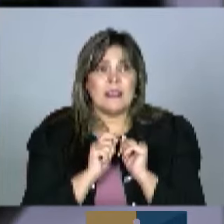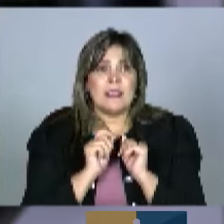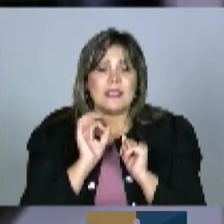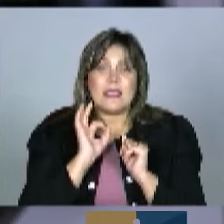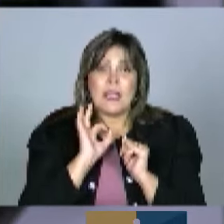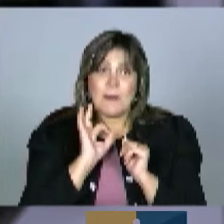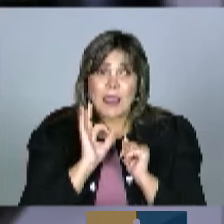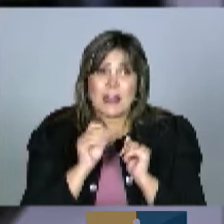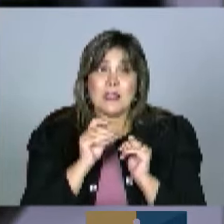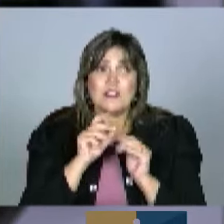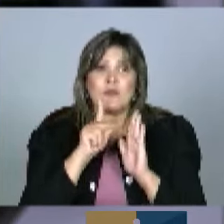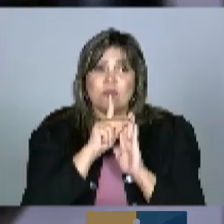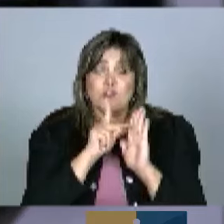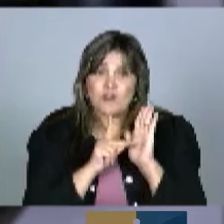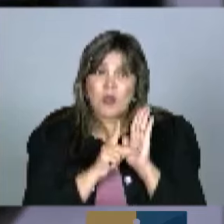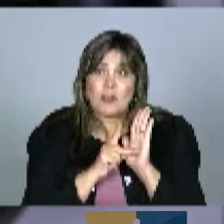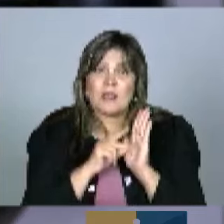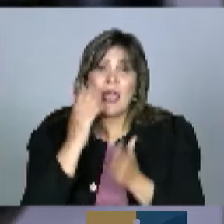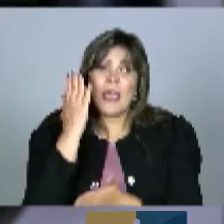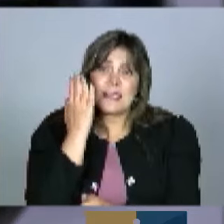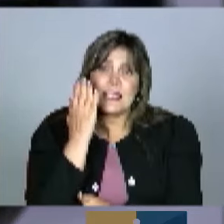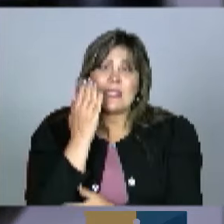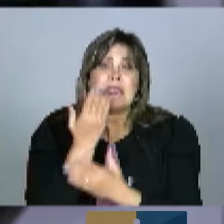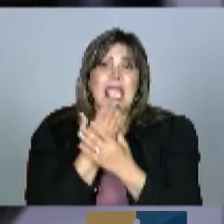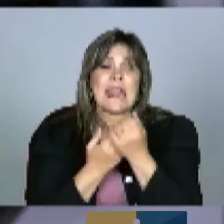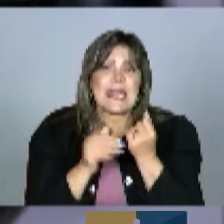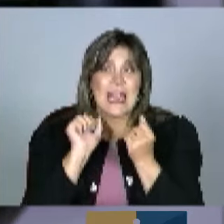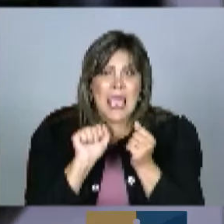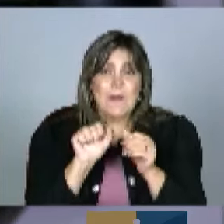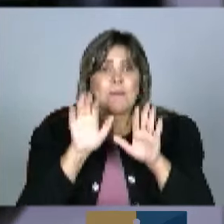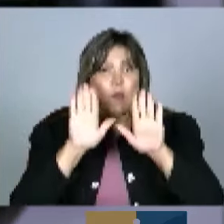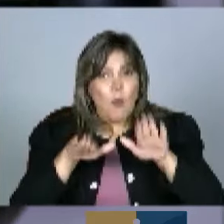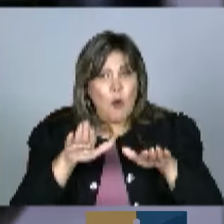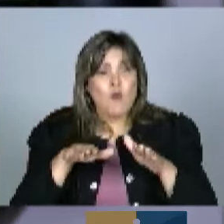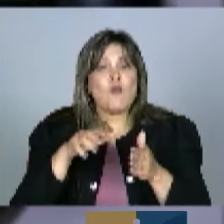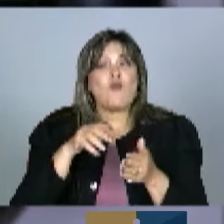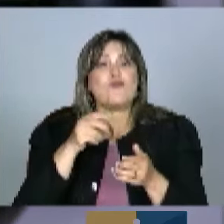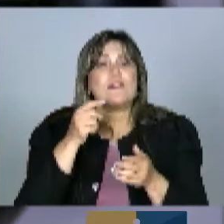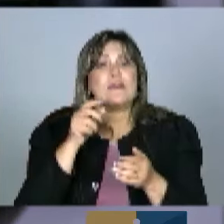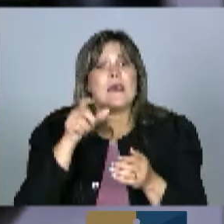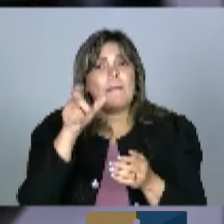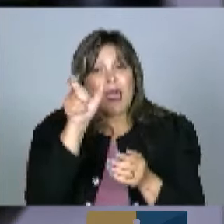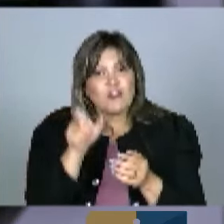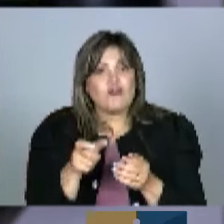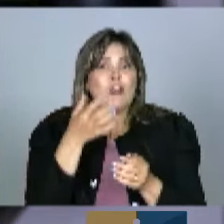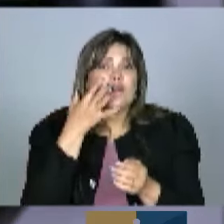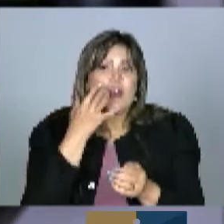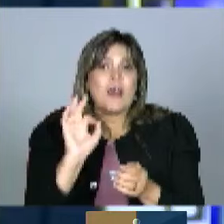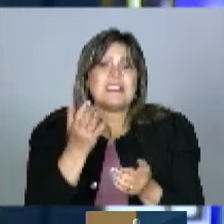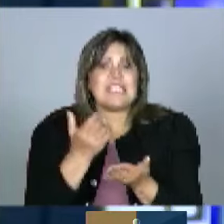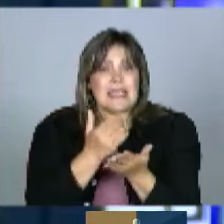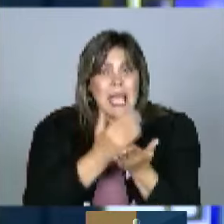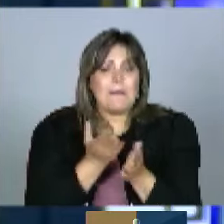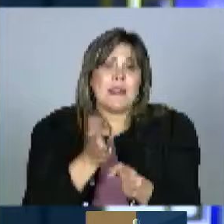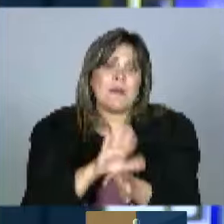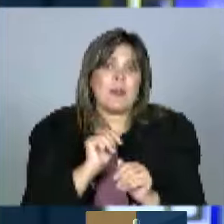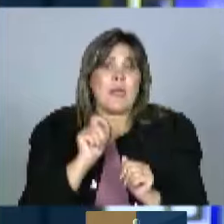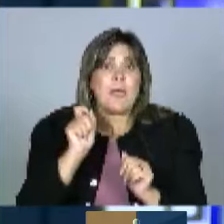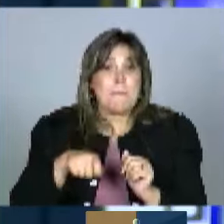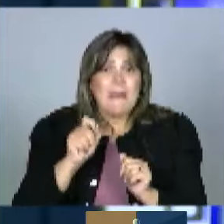اساسي ان يكون الابن مقيم مع المستج الاصلي قبل الوفاه ده محكمه النقض قالت